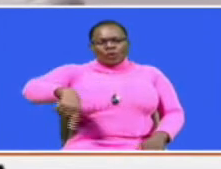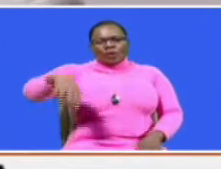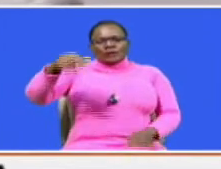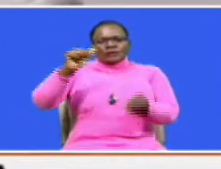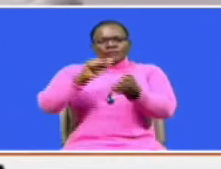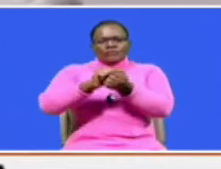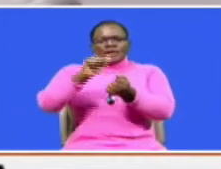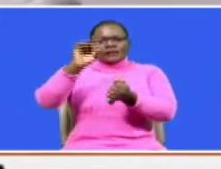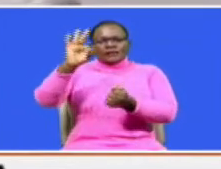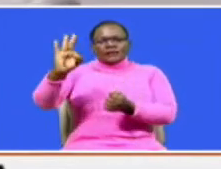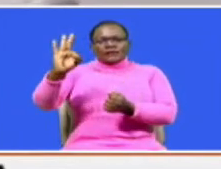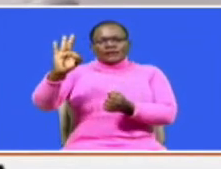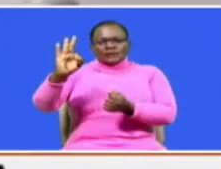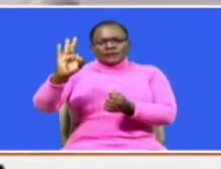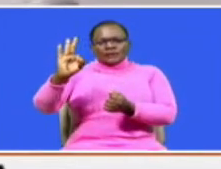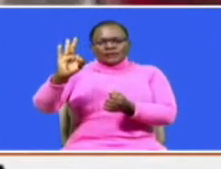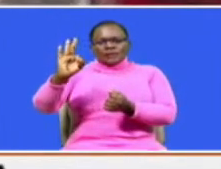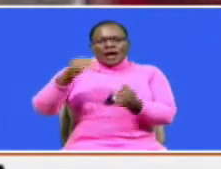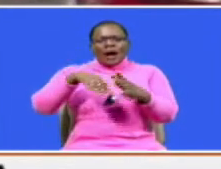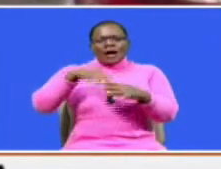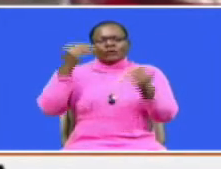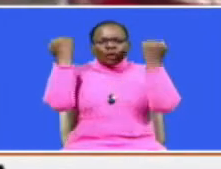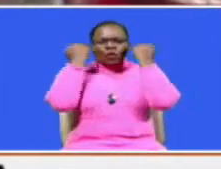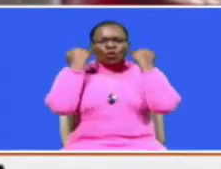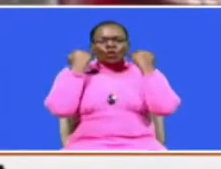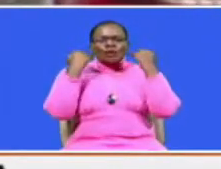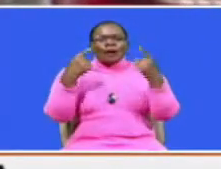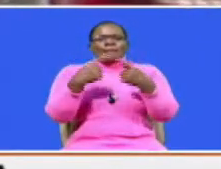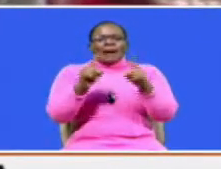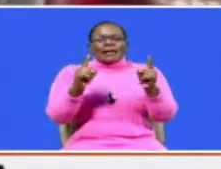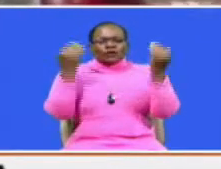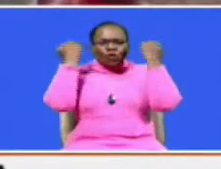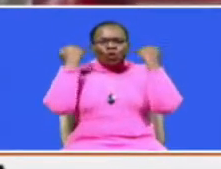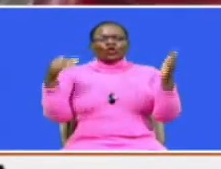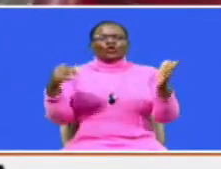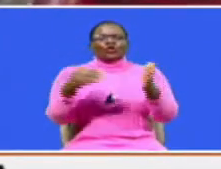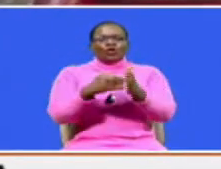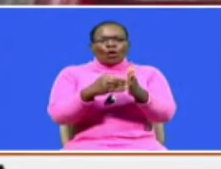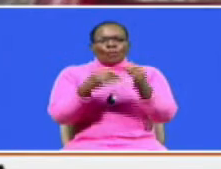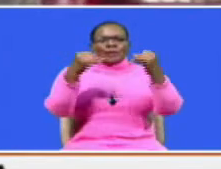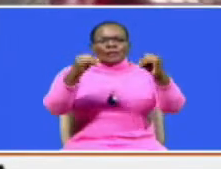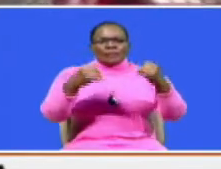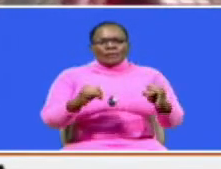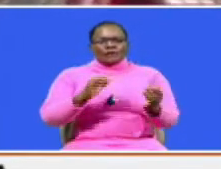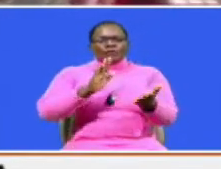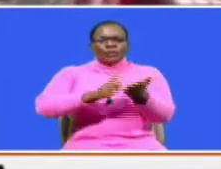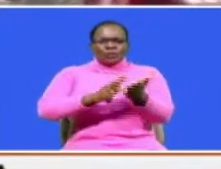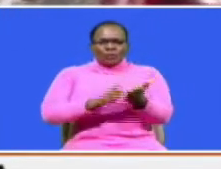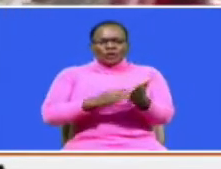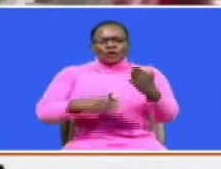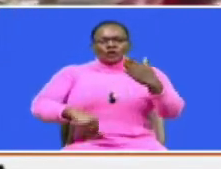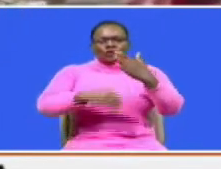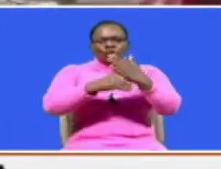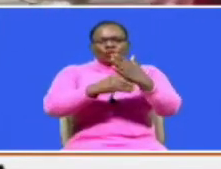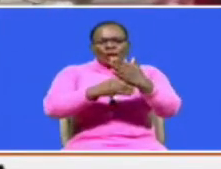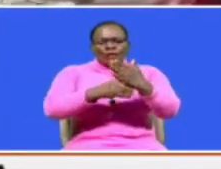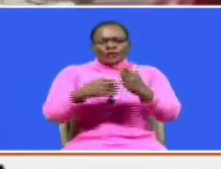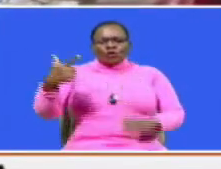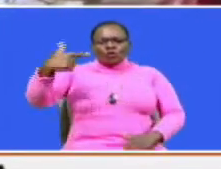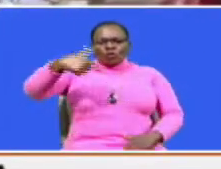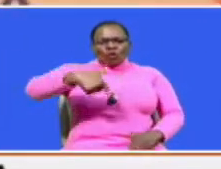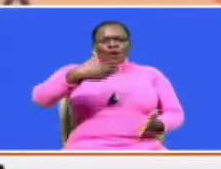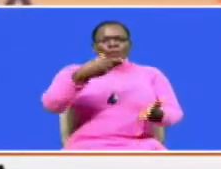shilingi 13 licha ya mahakama kupiga breki sheria hiyo ya fedha inayopendekeza kuongezwa kwa bei ya